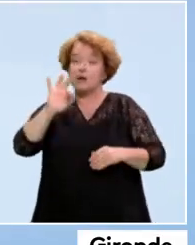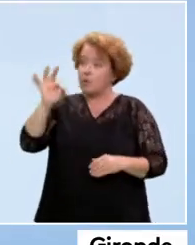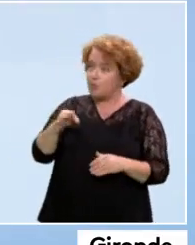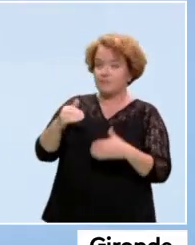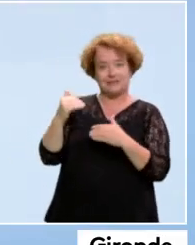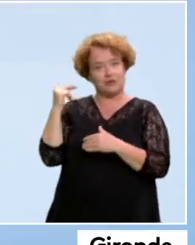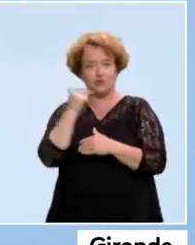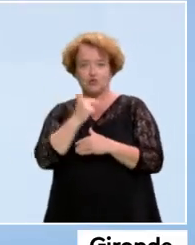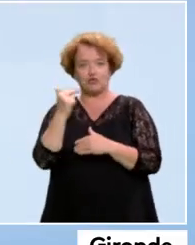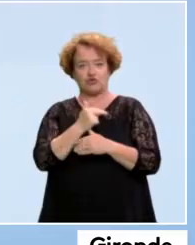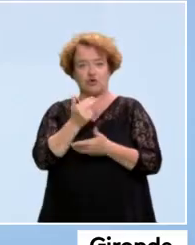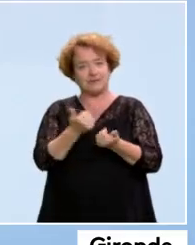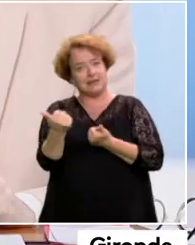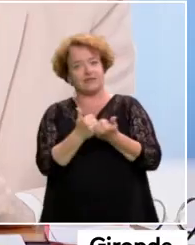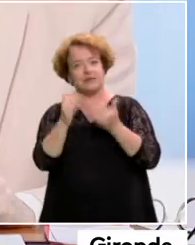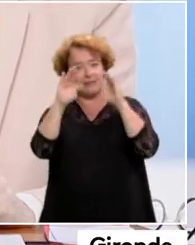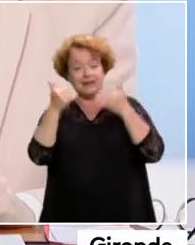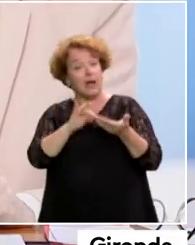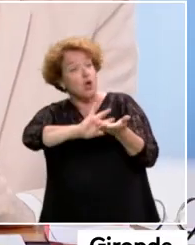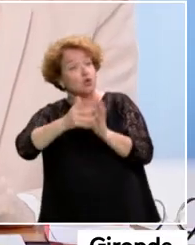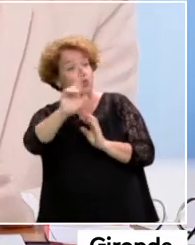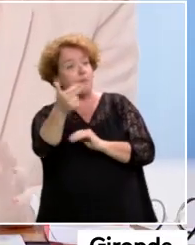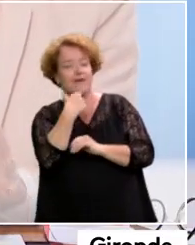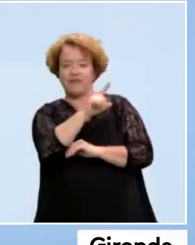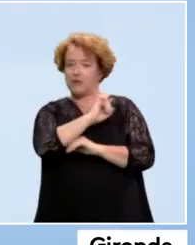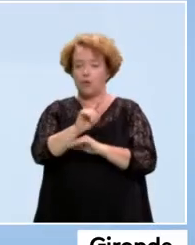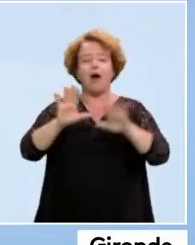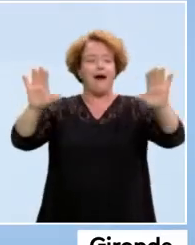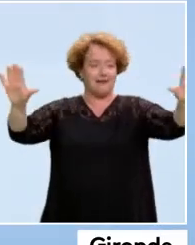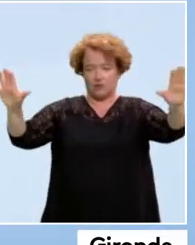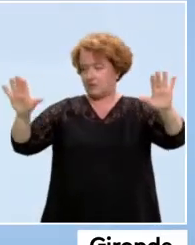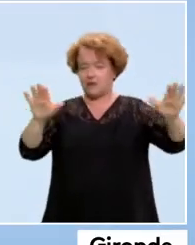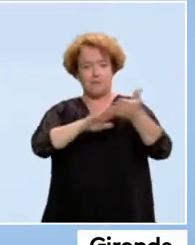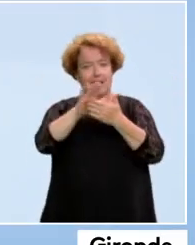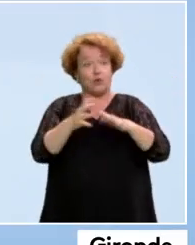urgences tout ne va pas bien s'il vous plaît